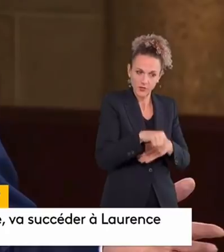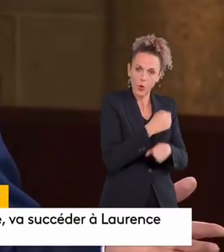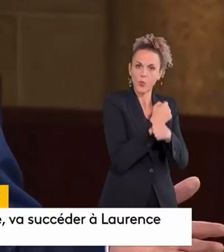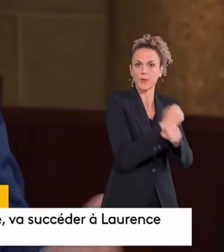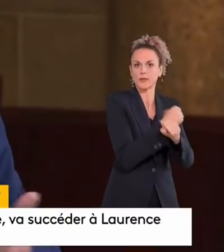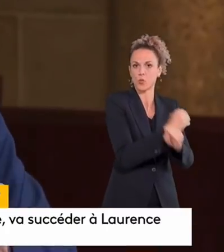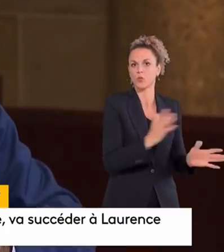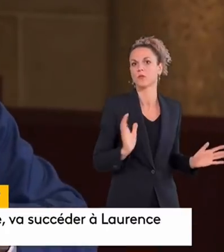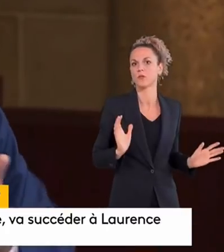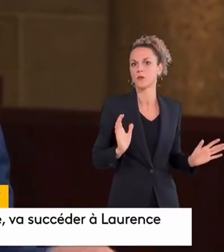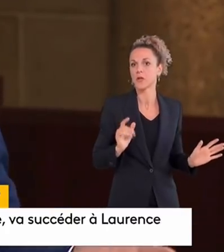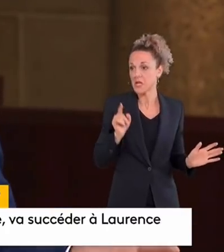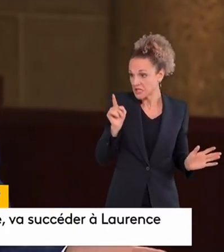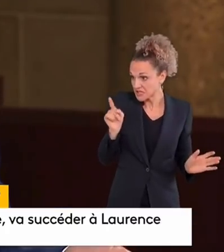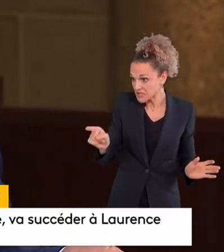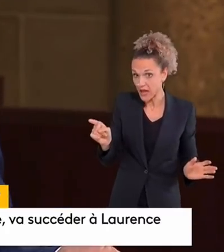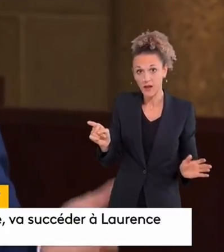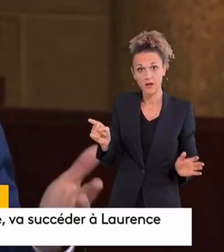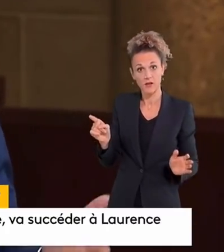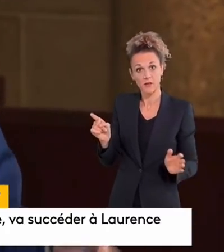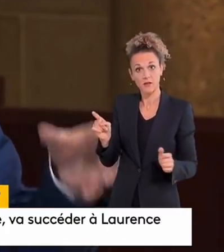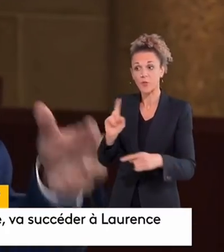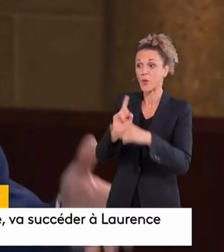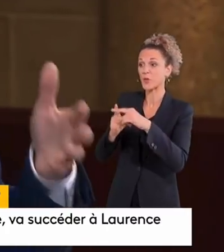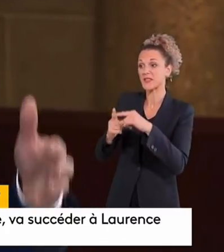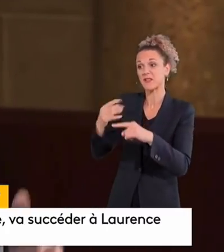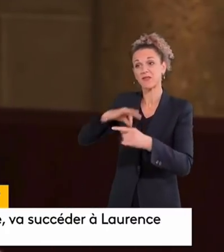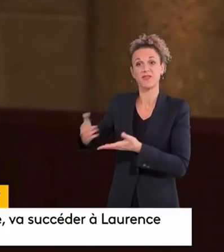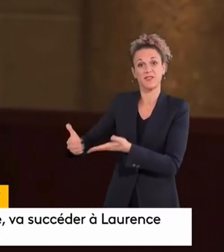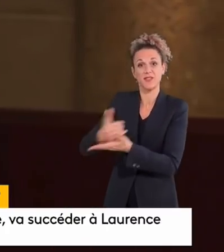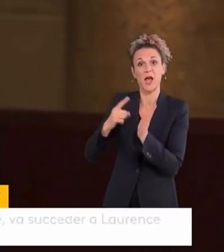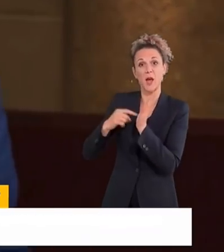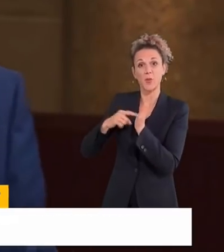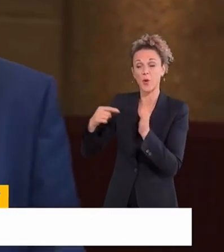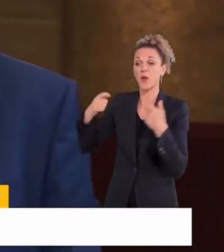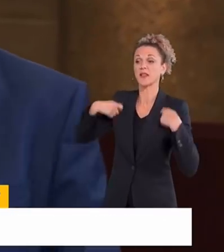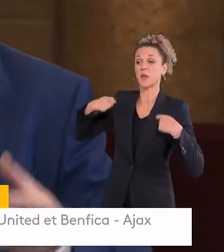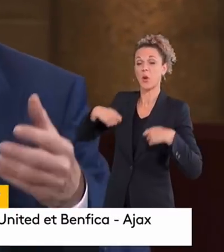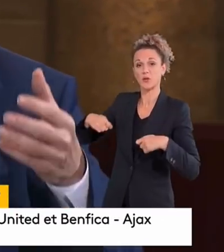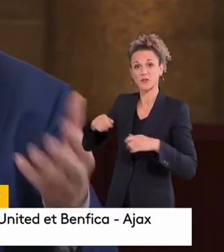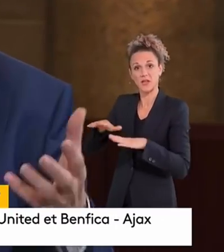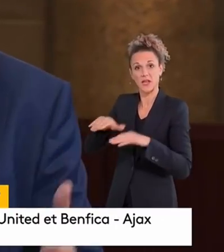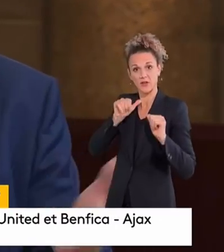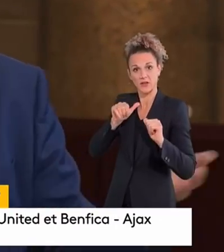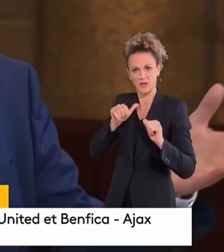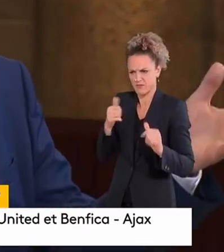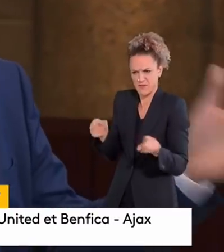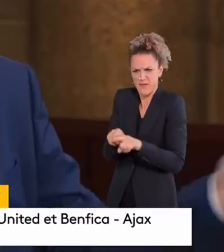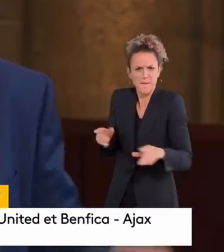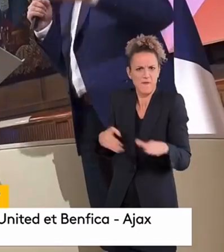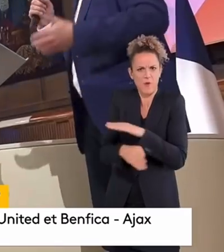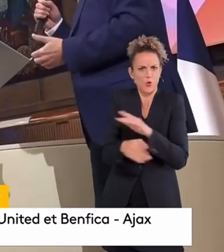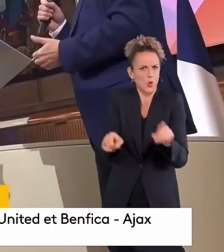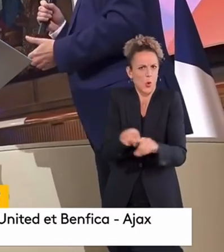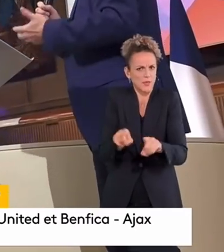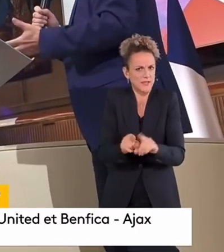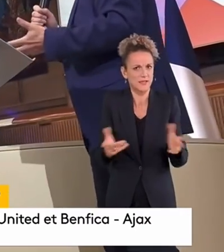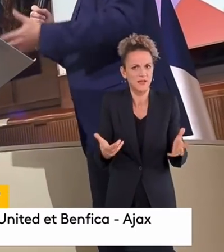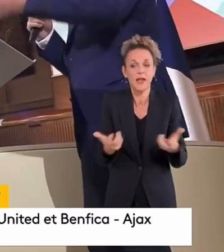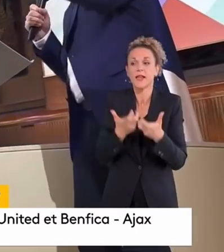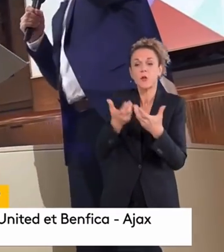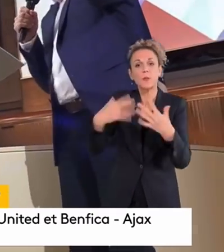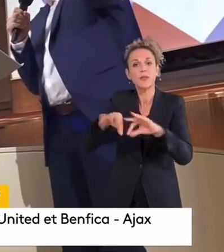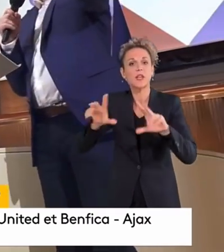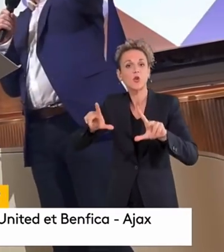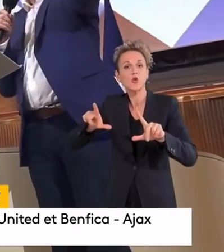fraude fiscale. Et donc, on ne peut plus accepter qu'il y ait, même au sein de l'Union européenne, des pays tels que le Luxembourg qui acceptent